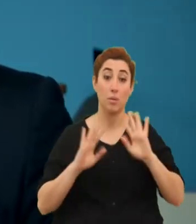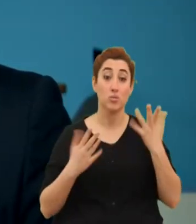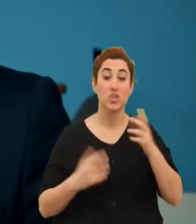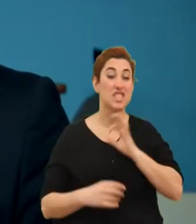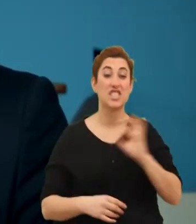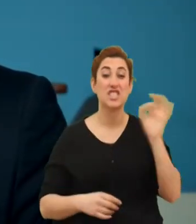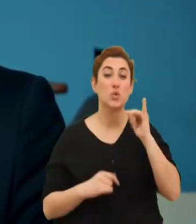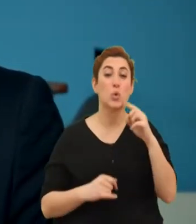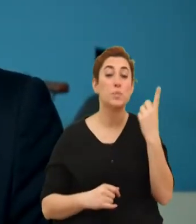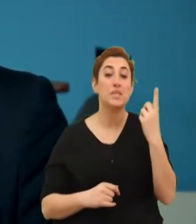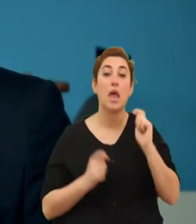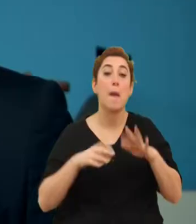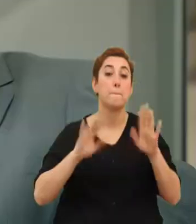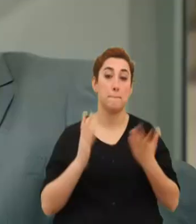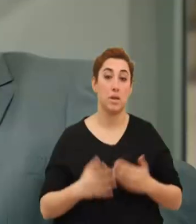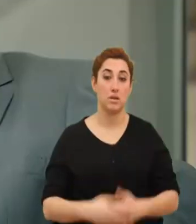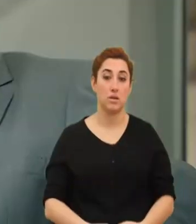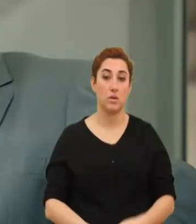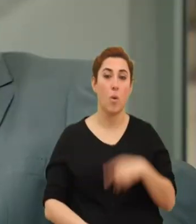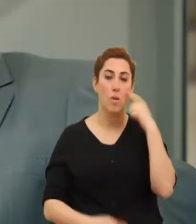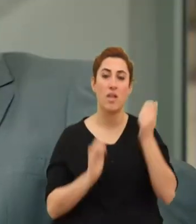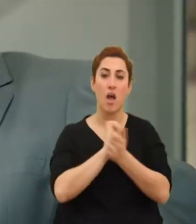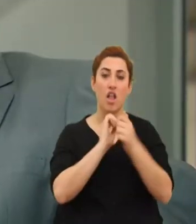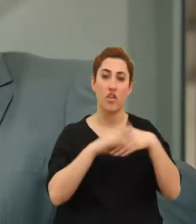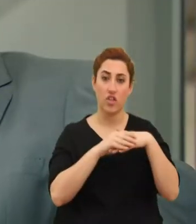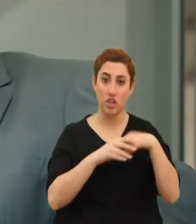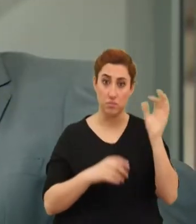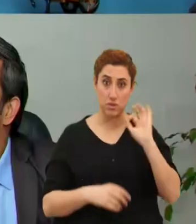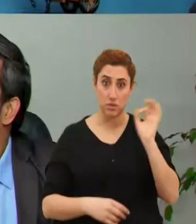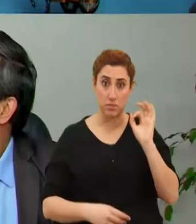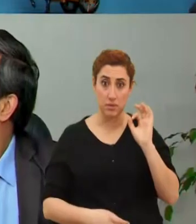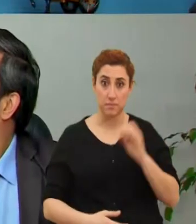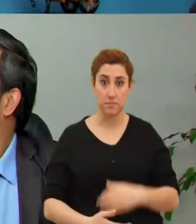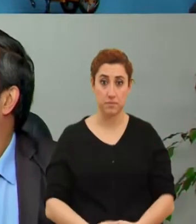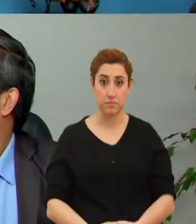mı? Çünkü hiç kötü bir şey yapmadı. Oğlanın ailesiyle tanışmışlar, öyle mi?